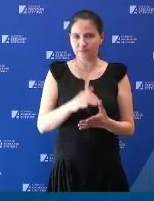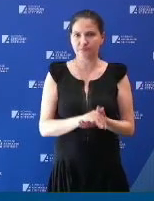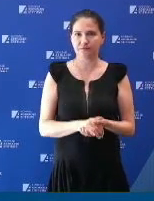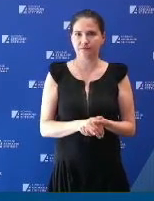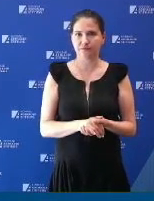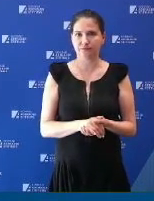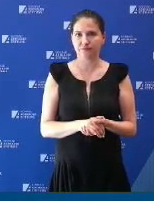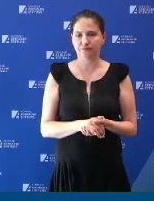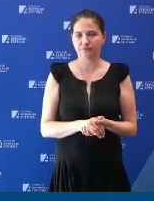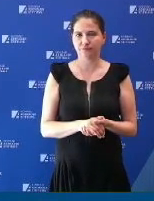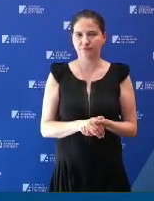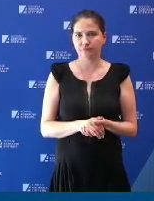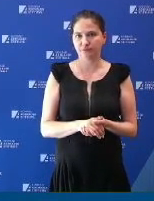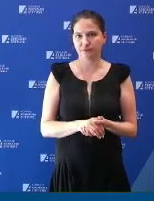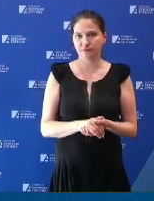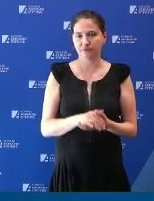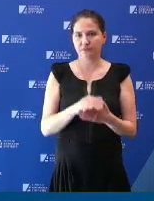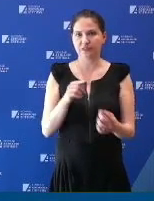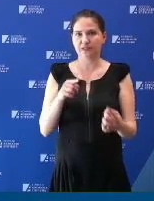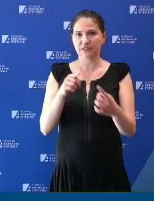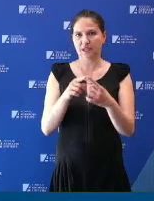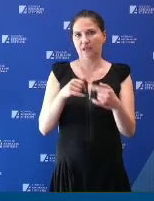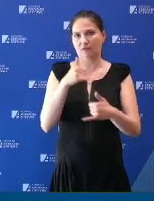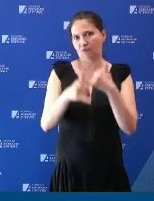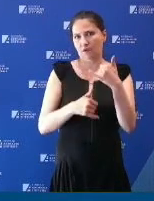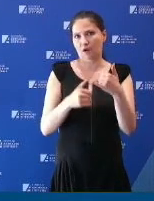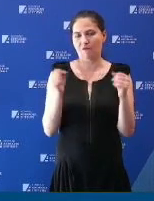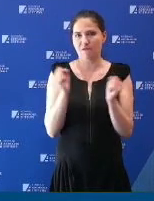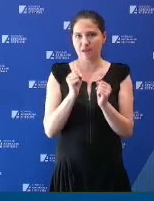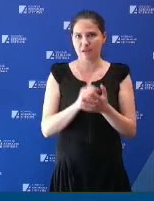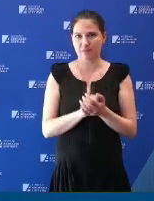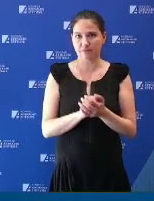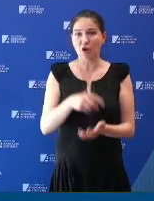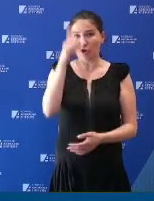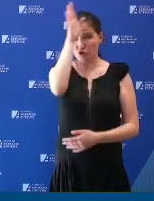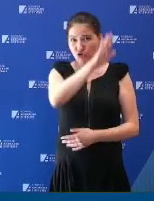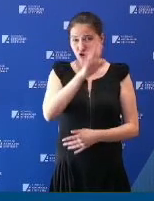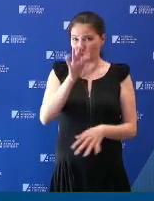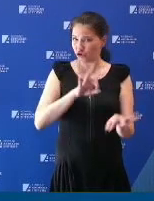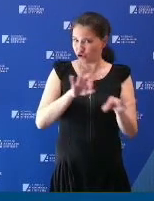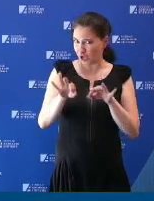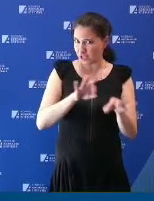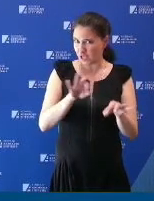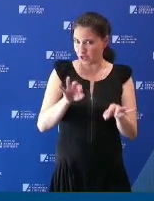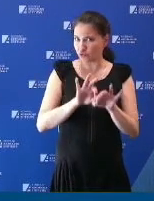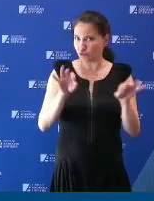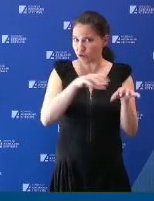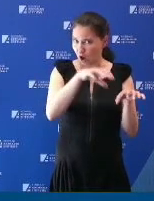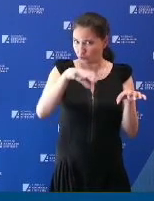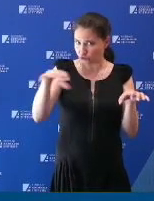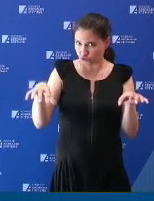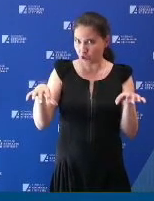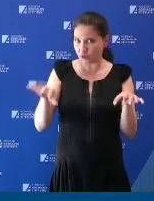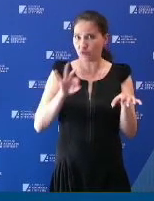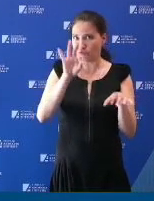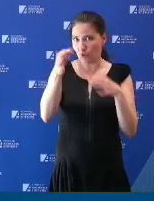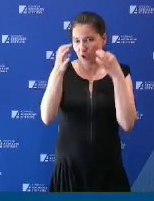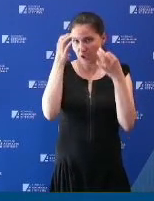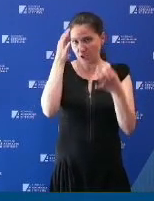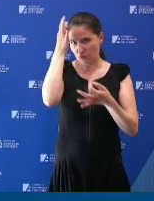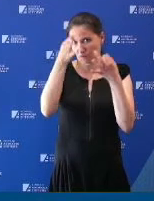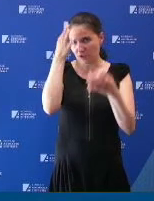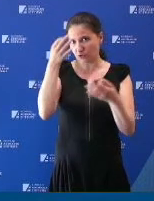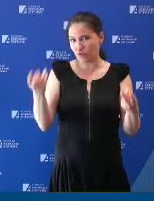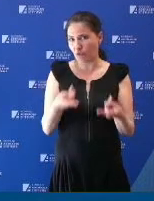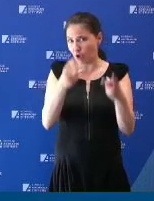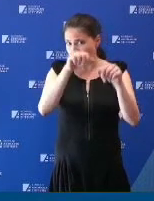gehen. Und die richtet sich direkt an Wiebke Winter. Ist Deutschland strategisch gut aufgestellt, um Innovationen zu fördern?